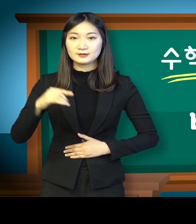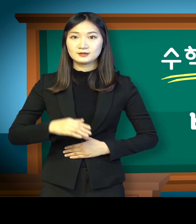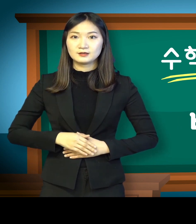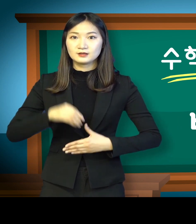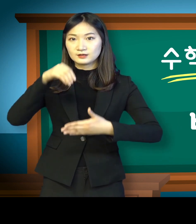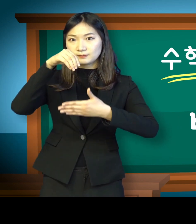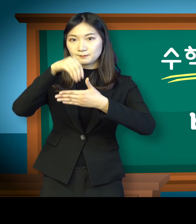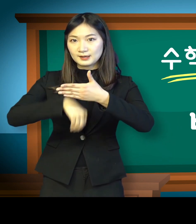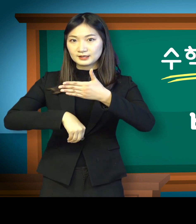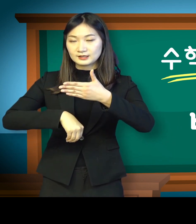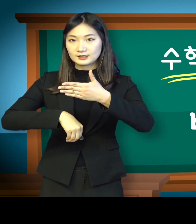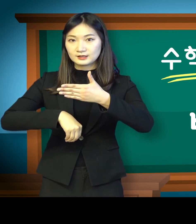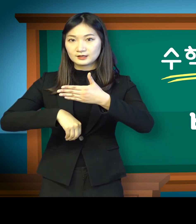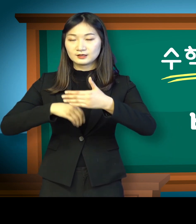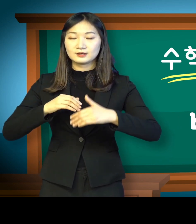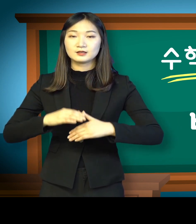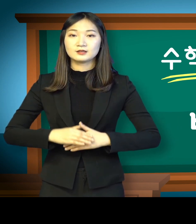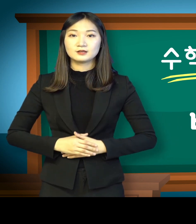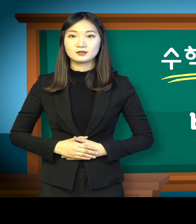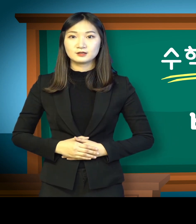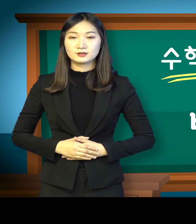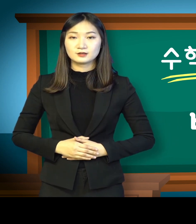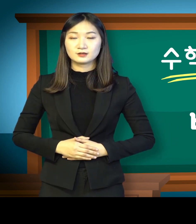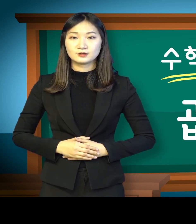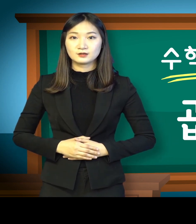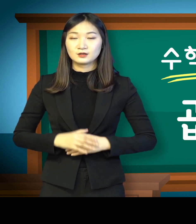빼기, 빼기